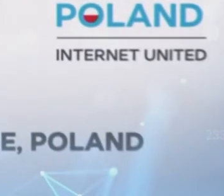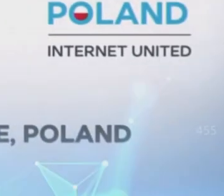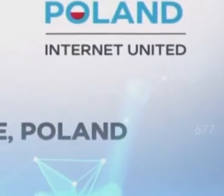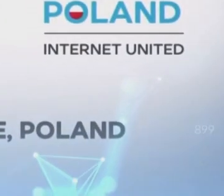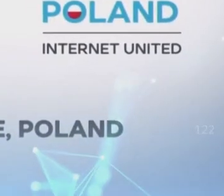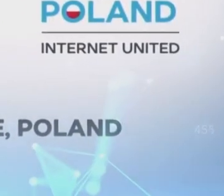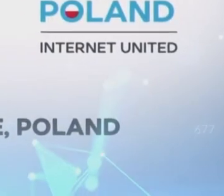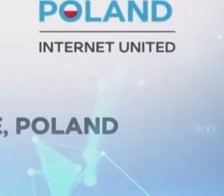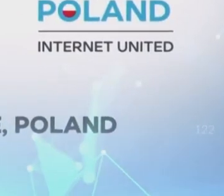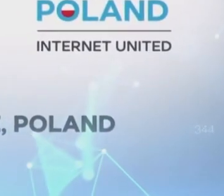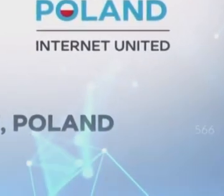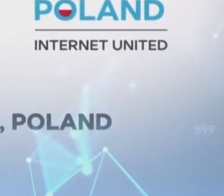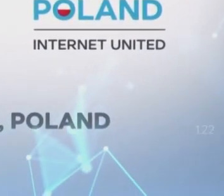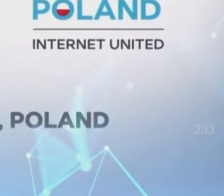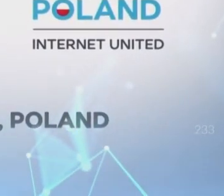united.